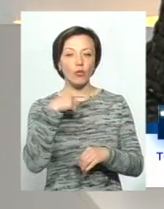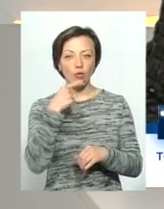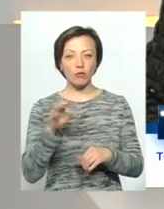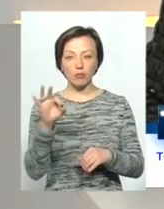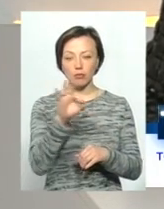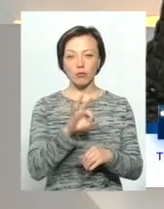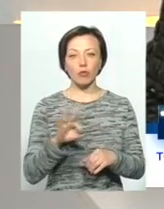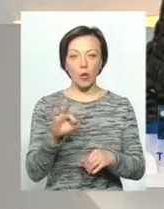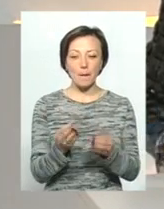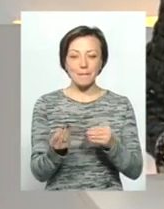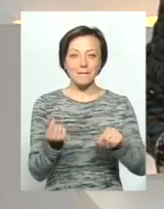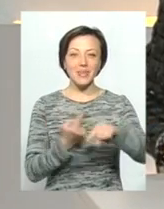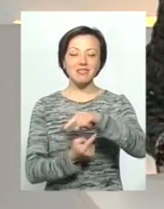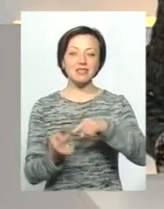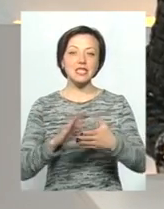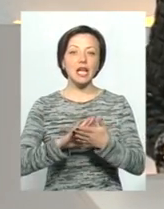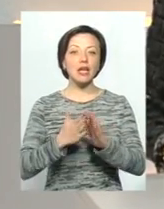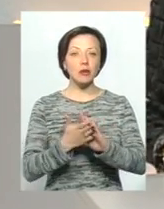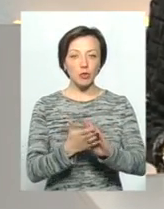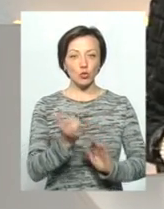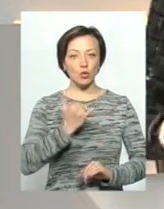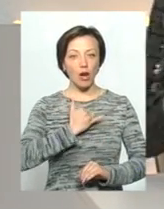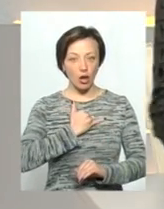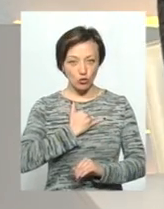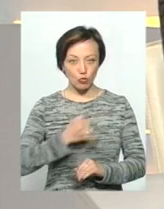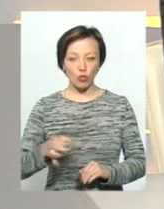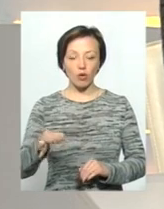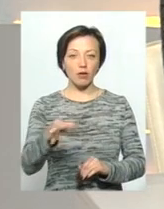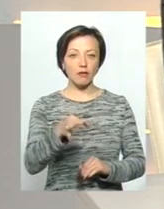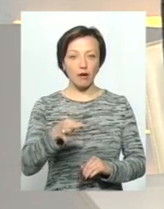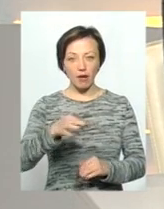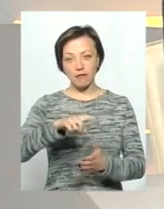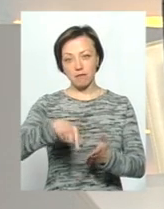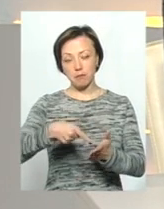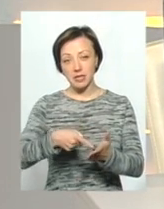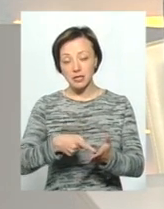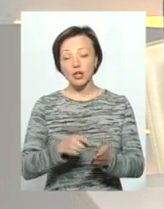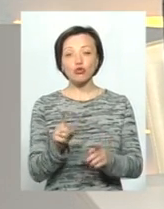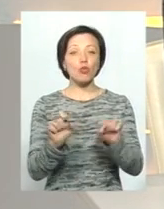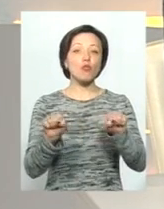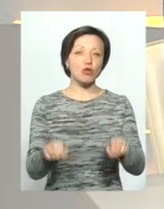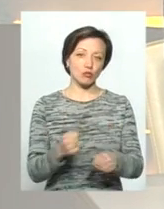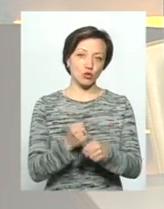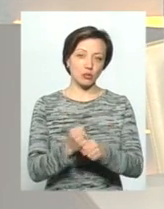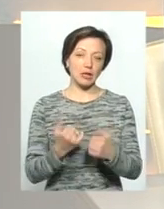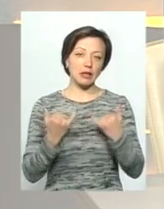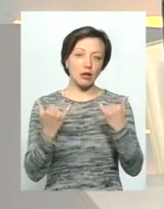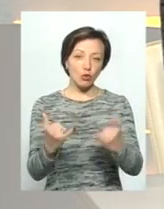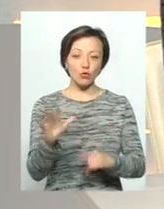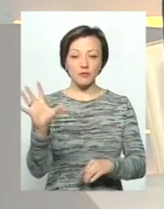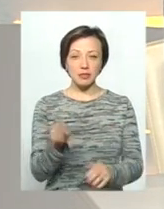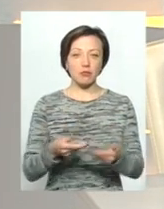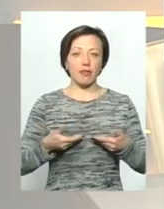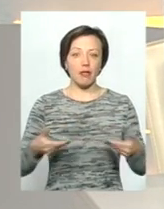про бізнес-клімат в нашому краї, в обласному центрі. Що можемо зробити для того, аби всім